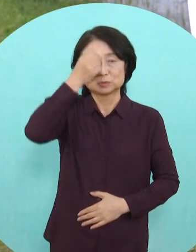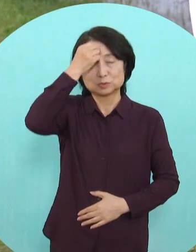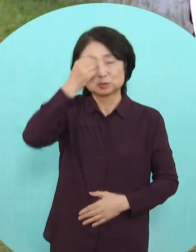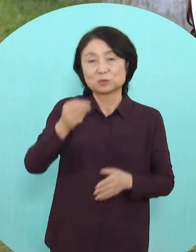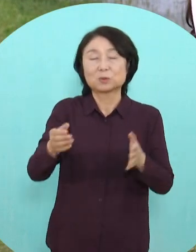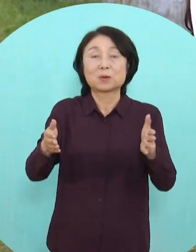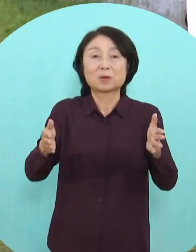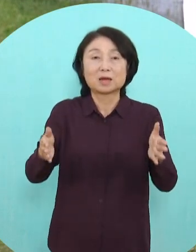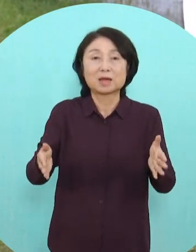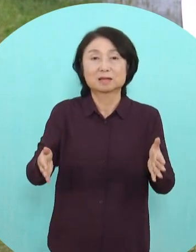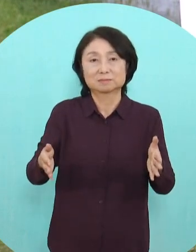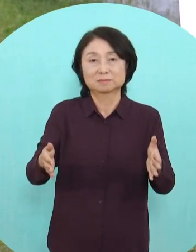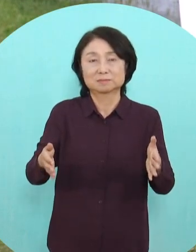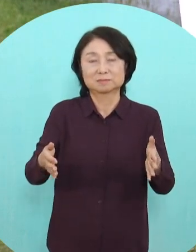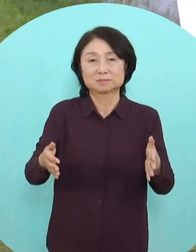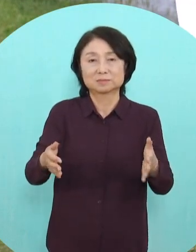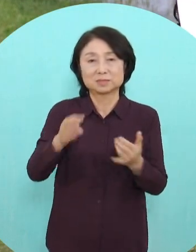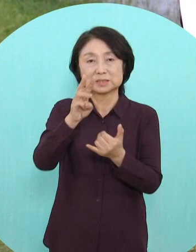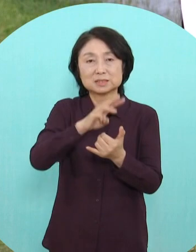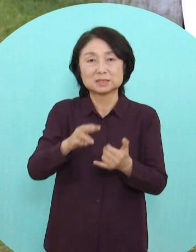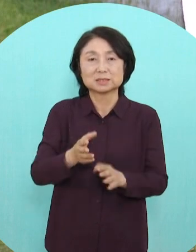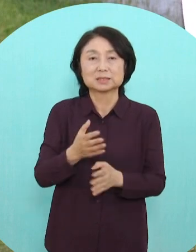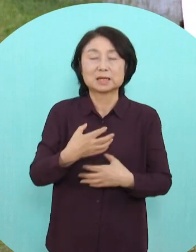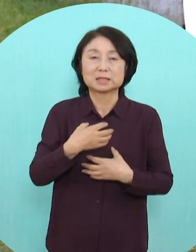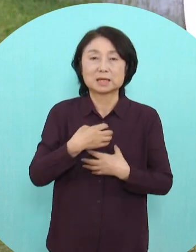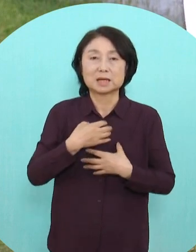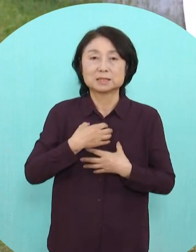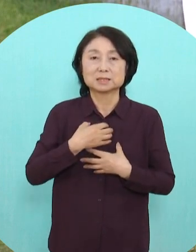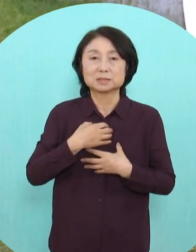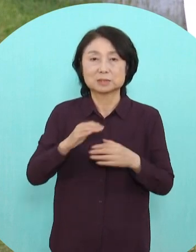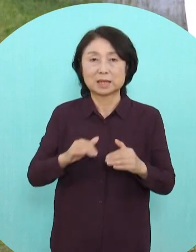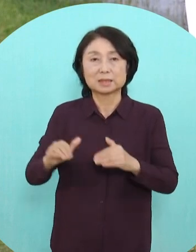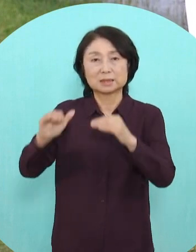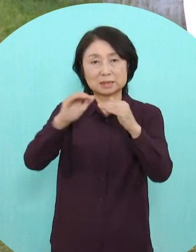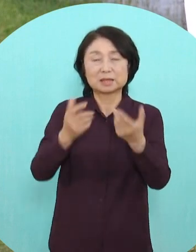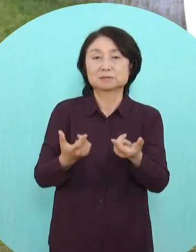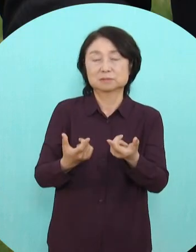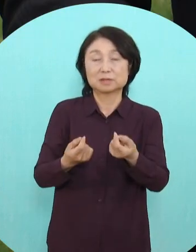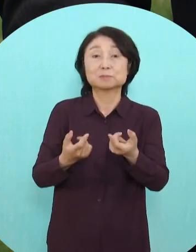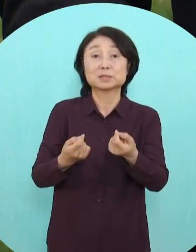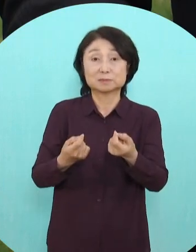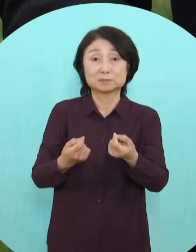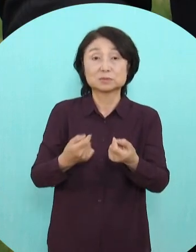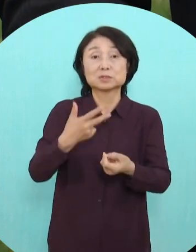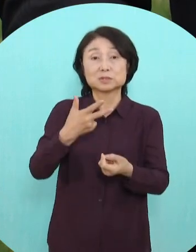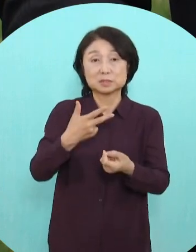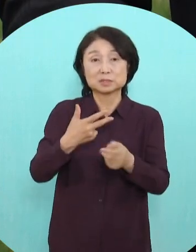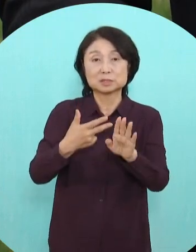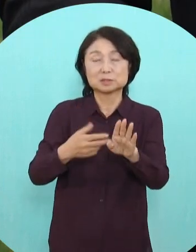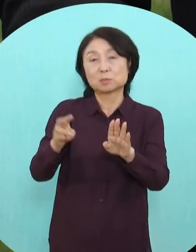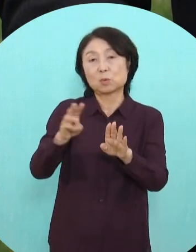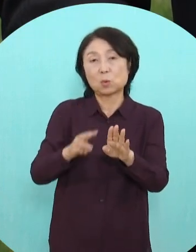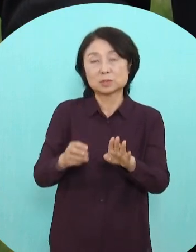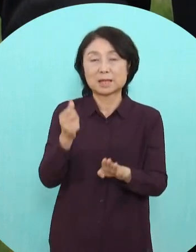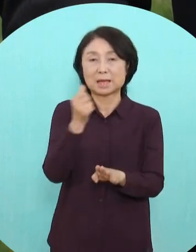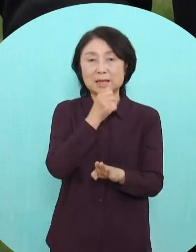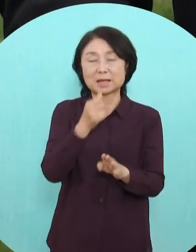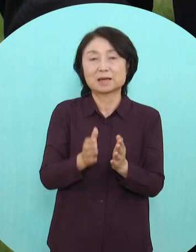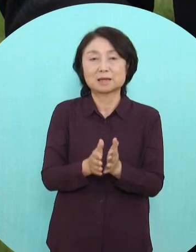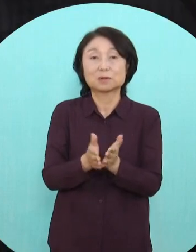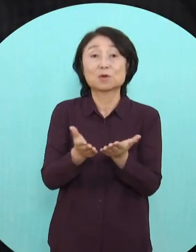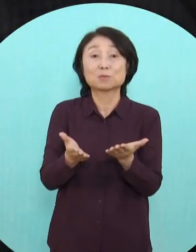梅雨時期は災害リスクが高くなりますよね。 和田さん、こちらの山口市防災ガイドブ